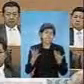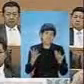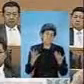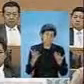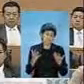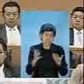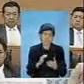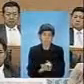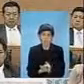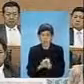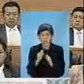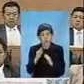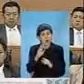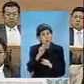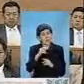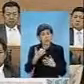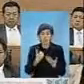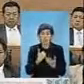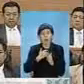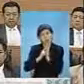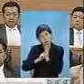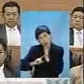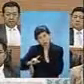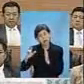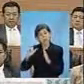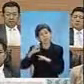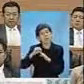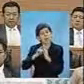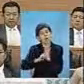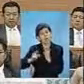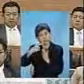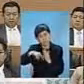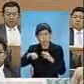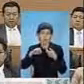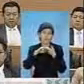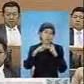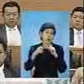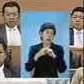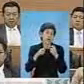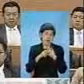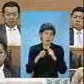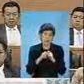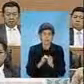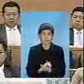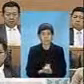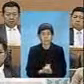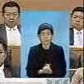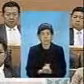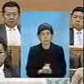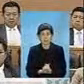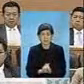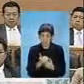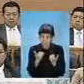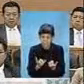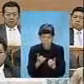มารัฐมนตรีนพดลต้องลาออกจากตำแหน่งแล้วก็เป็นเรื่องราวเป็นคดีความอยู่จนปัจจุบันตั้ง